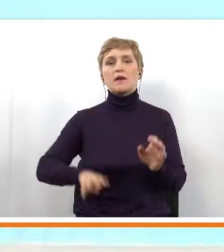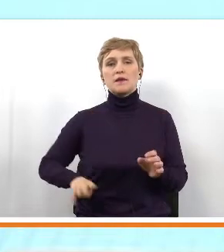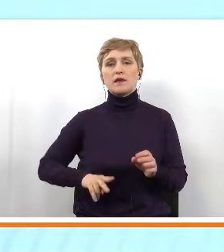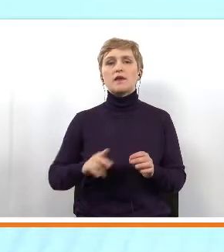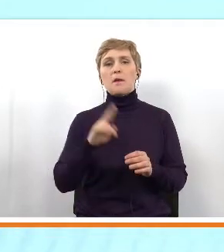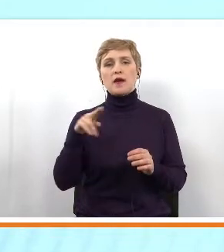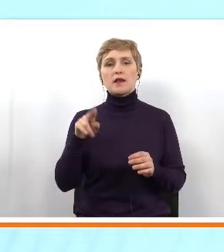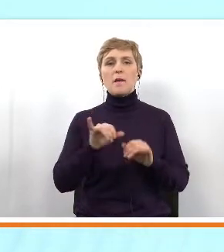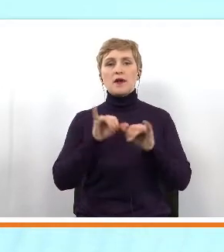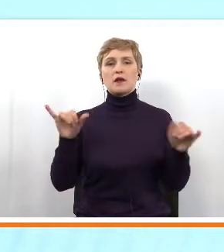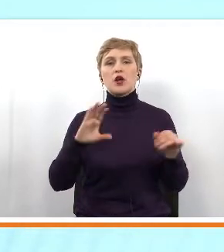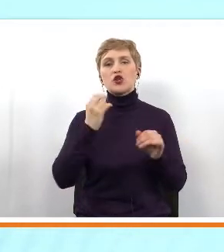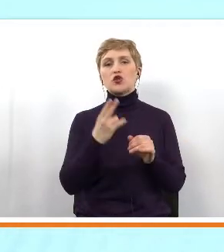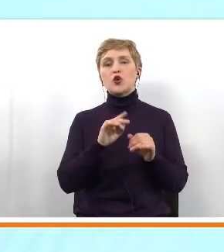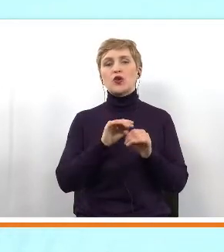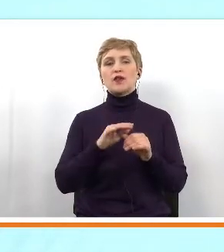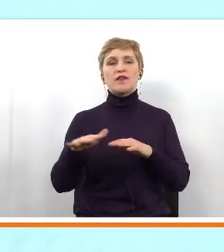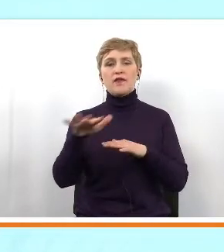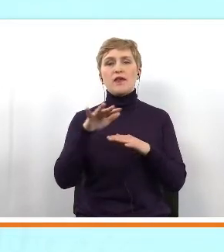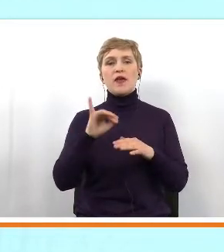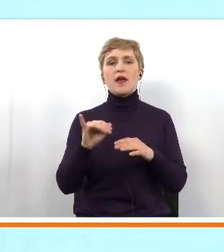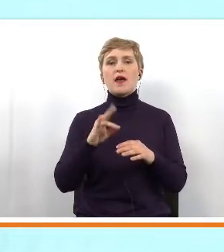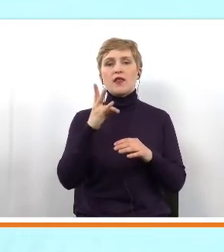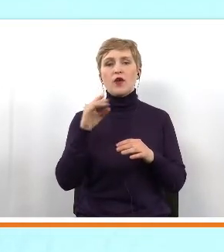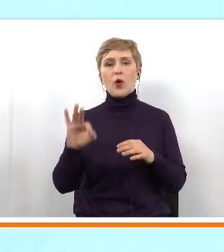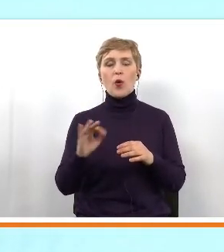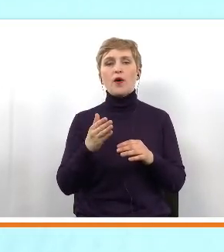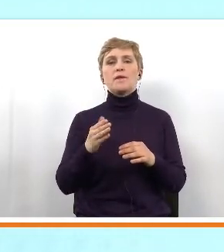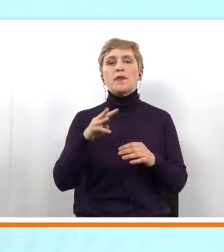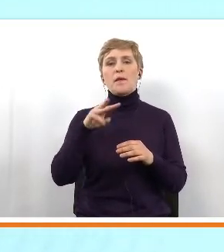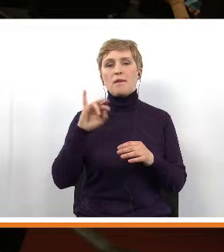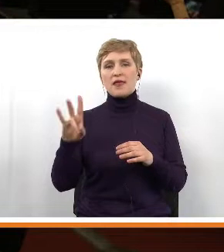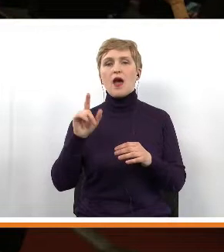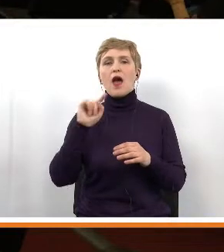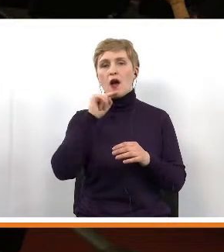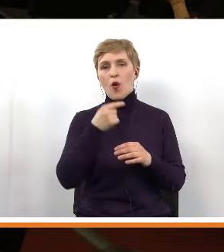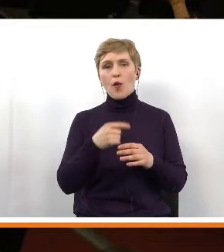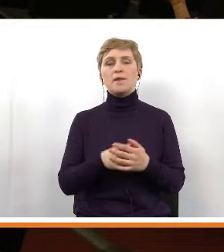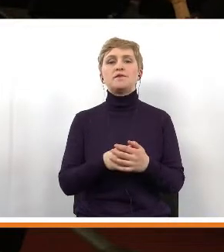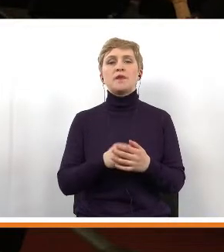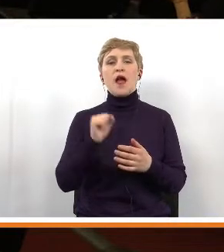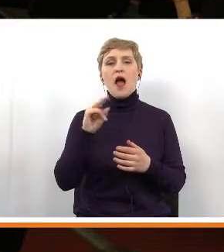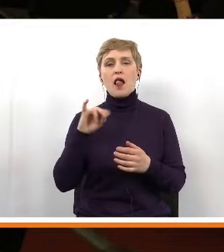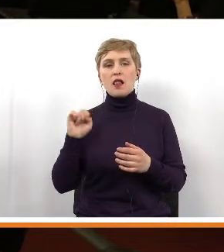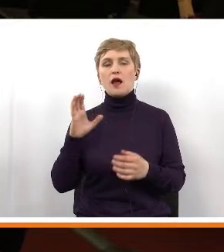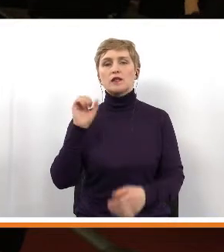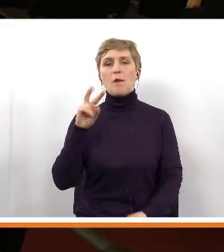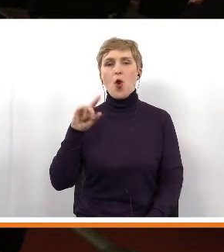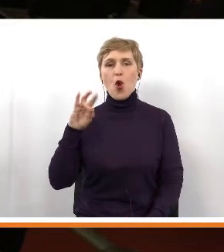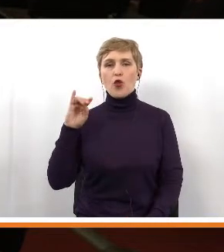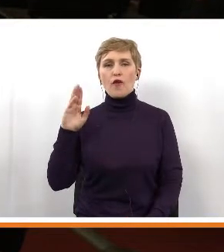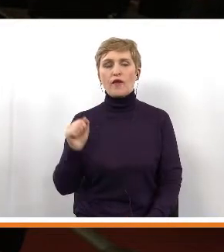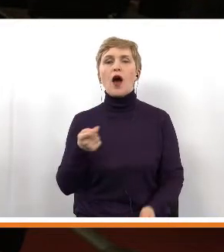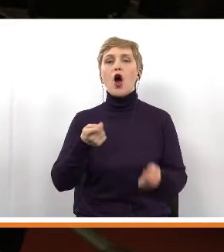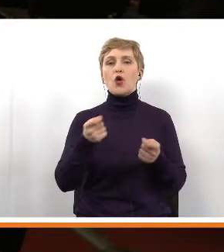развития социальной сферы и сектора некоммерческих организаций МИНЭКО. Алла Самолетова, руководитель